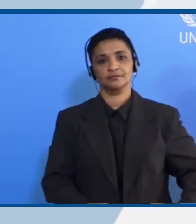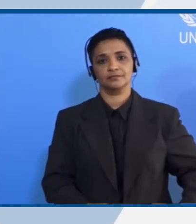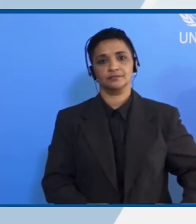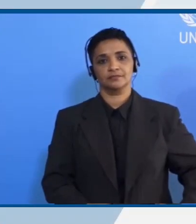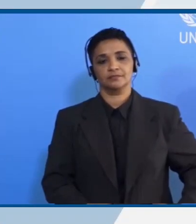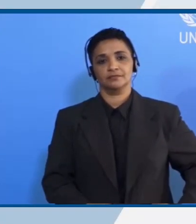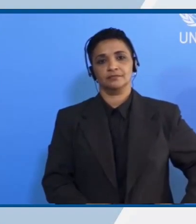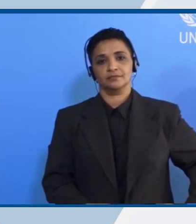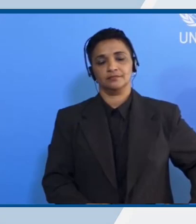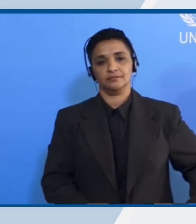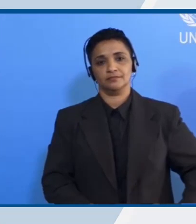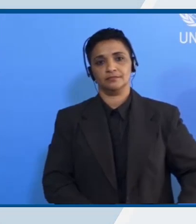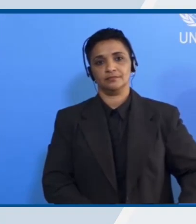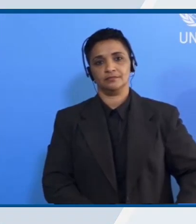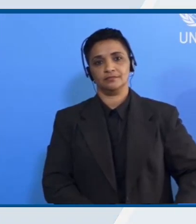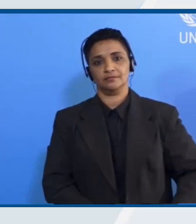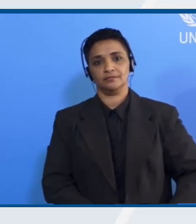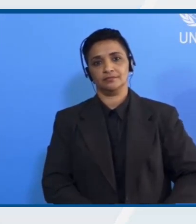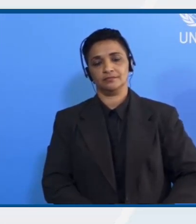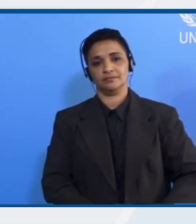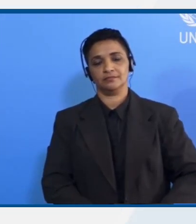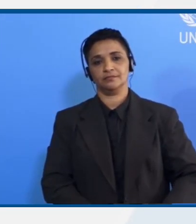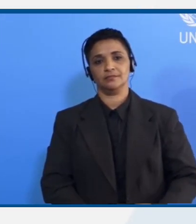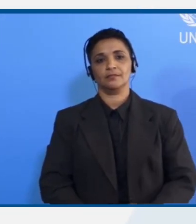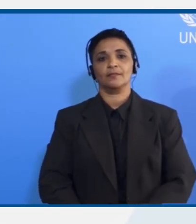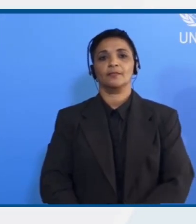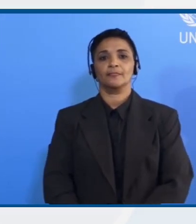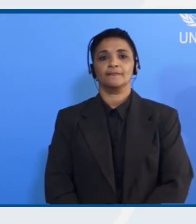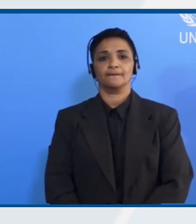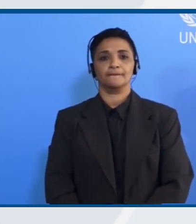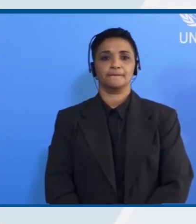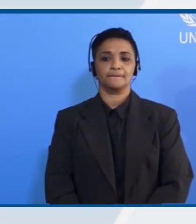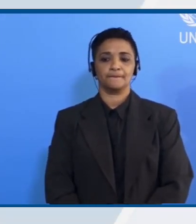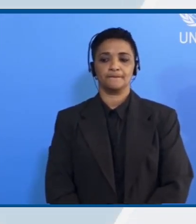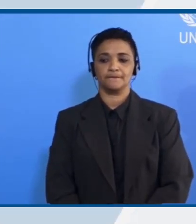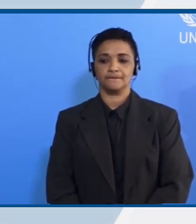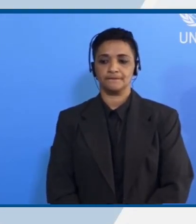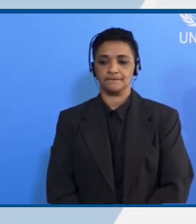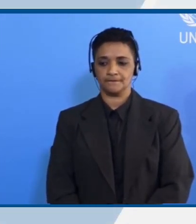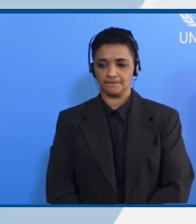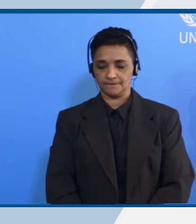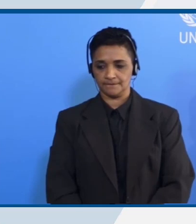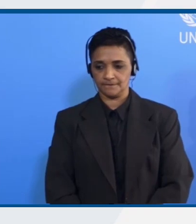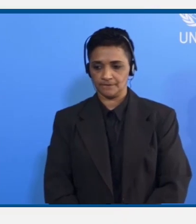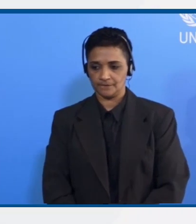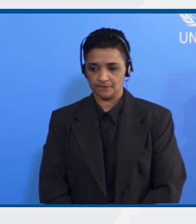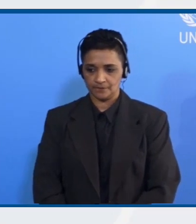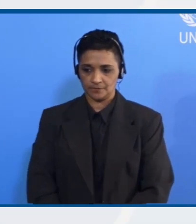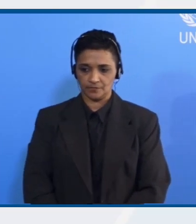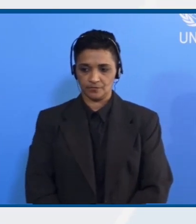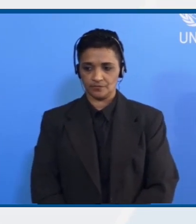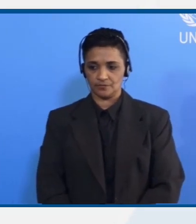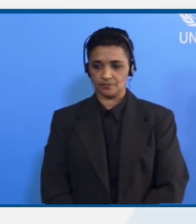पण आमचं हे जे रिझिलियन्सचं काम आहे ते बघून जसं की दुष्काळामध्ये आम्ही काही महिलांना आजोला असेल